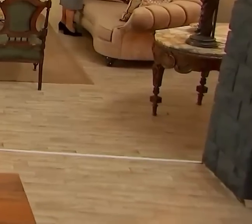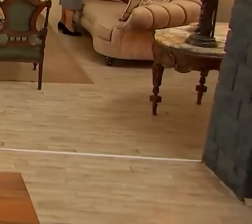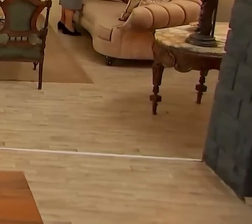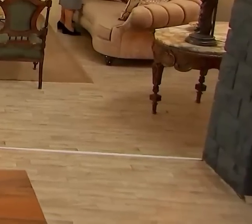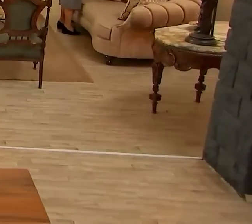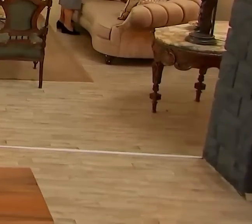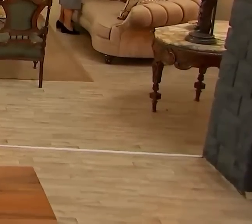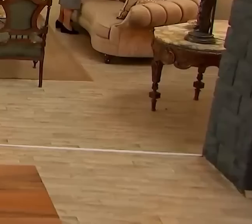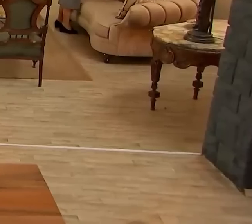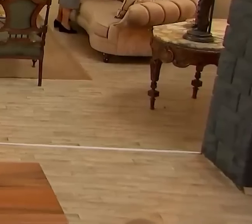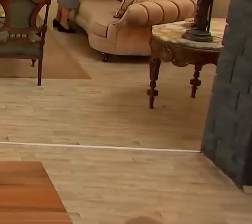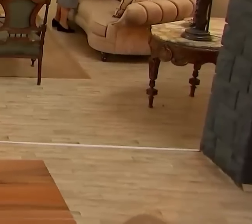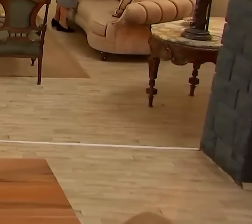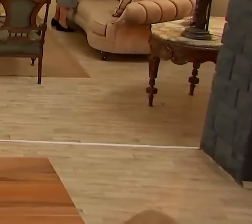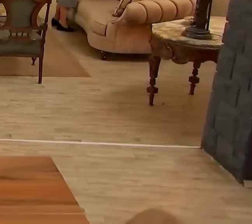tarafına ilerledi.